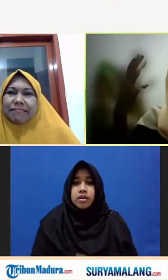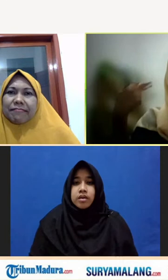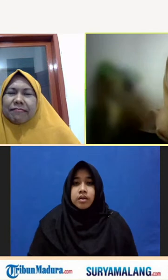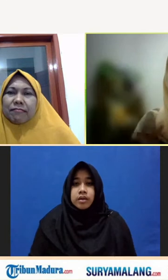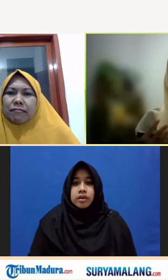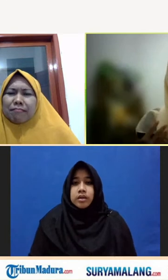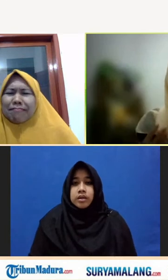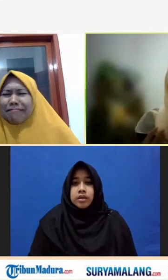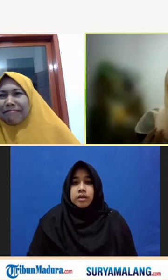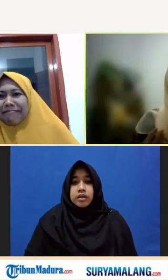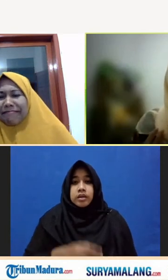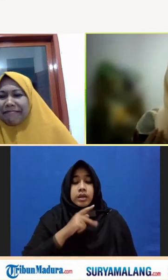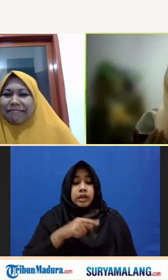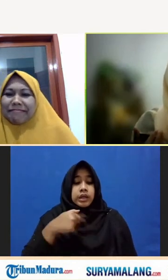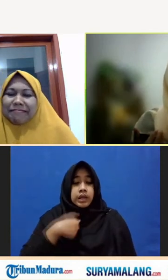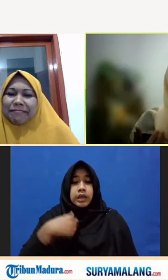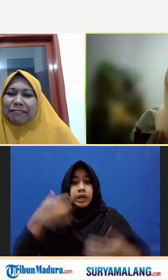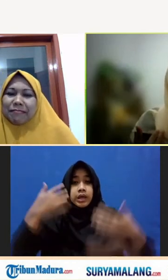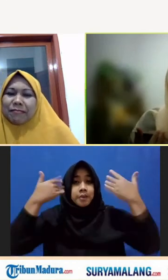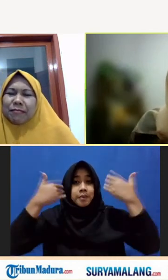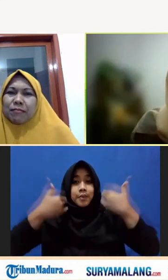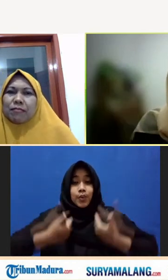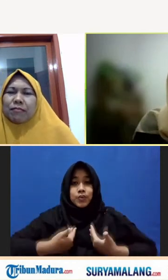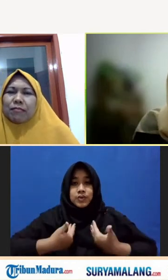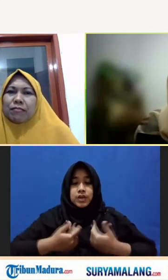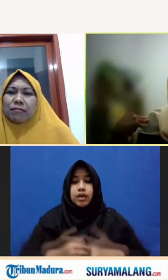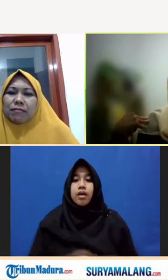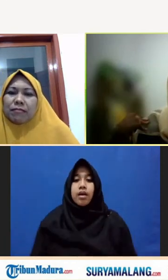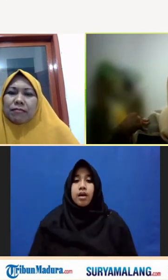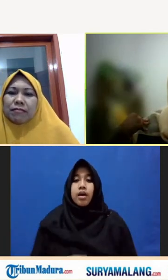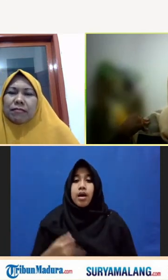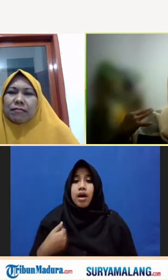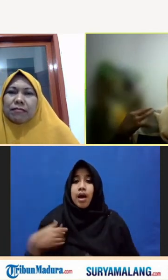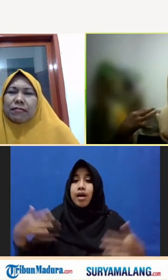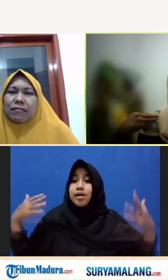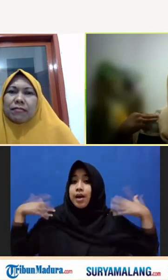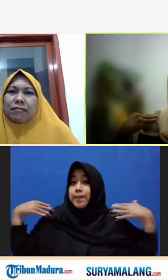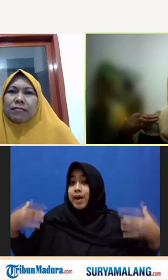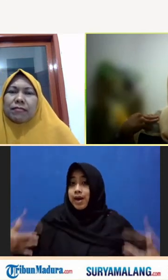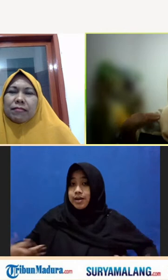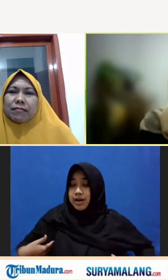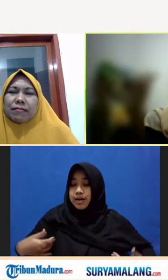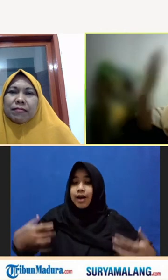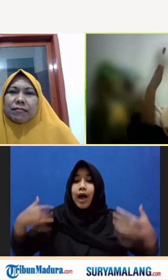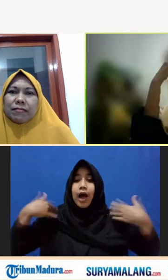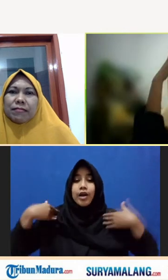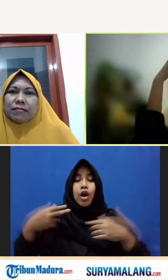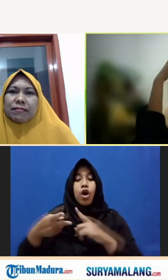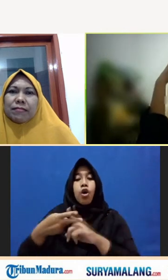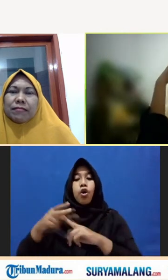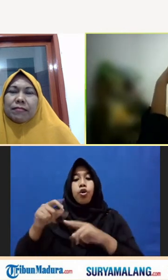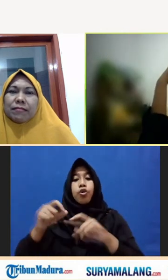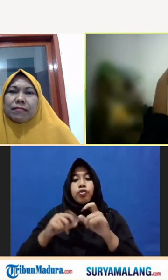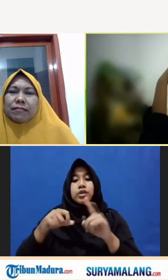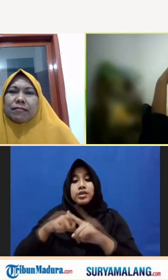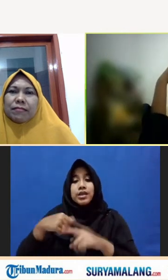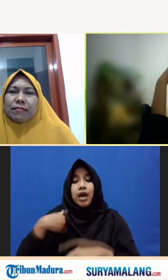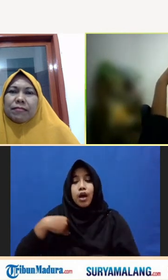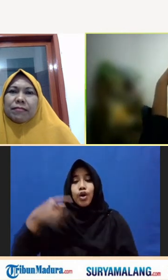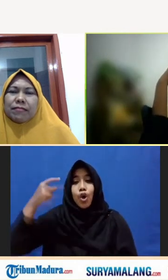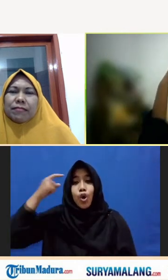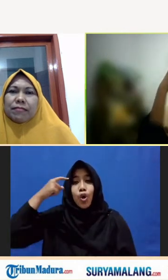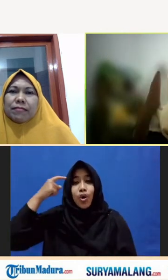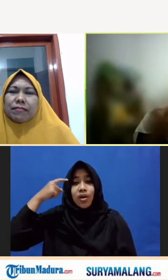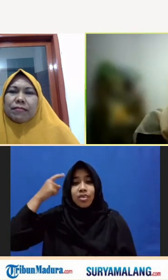kita sebagai manusia, kan ada badannya, ada fisiknya, ada otaknya yang